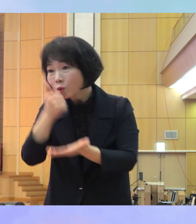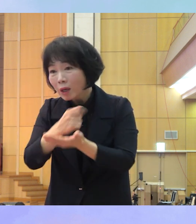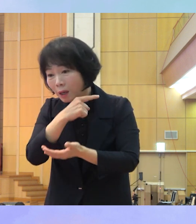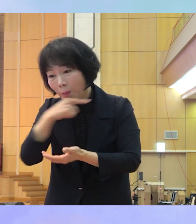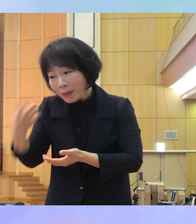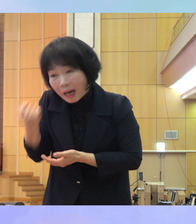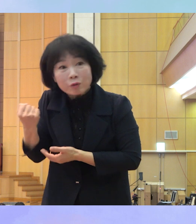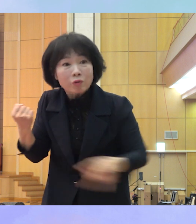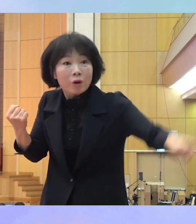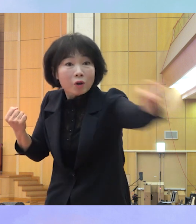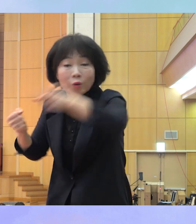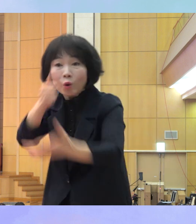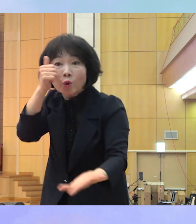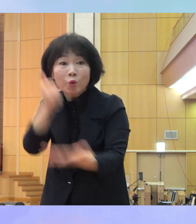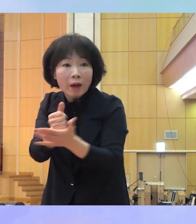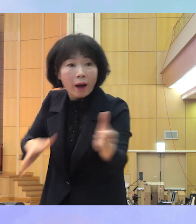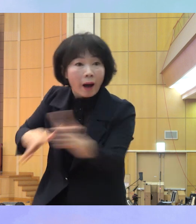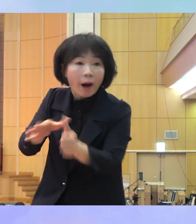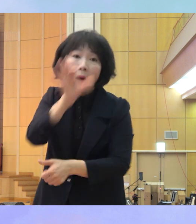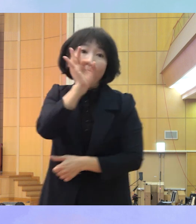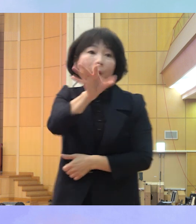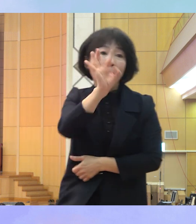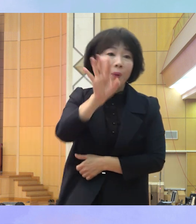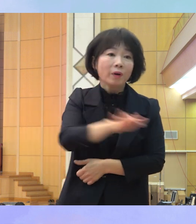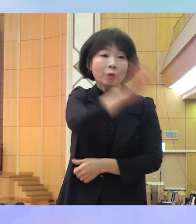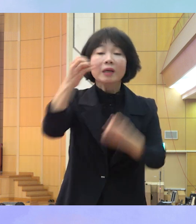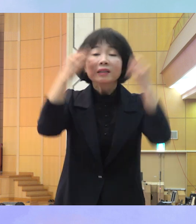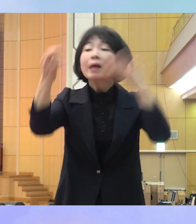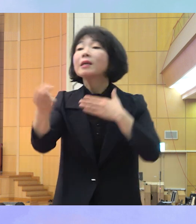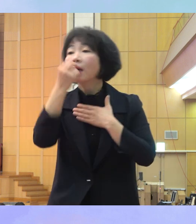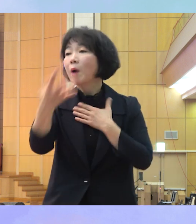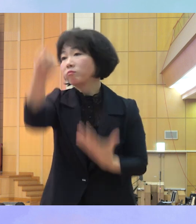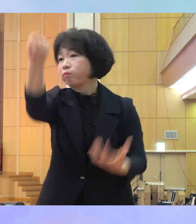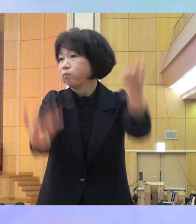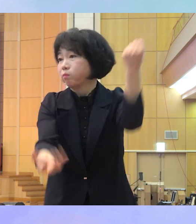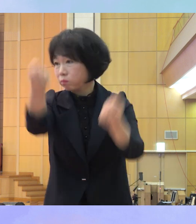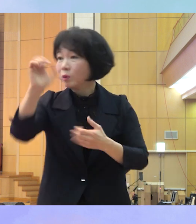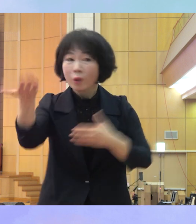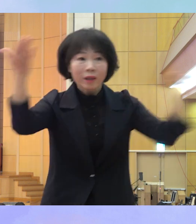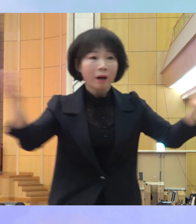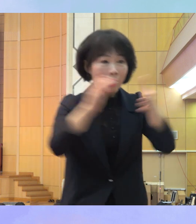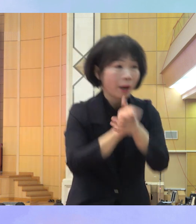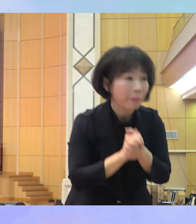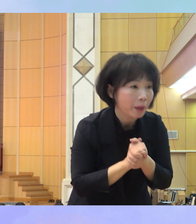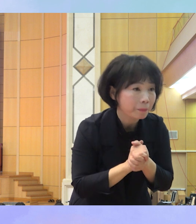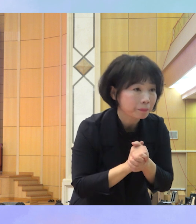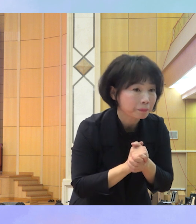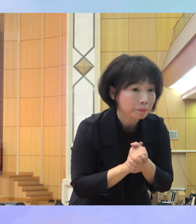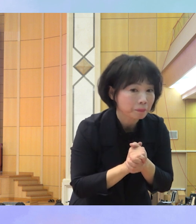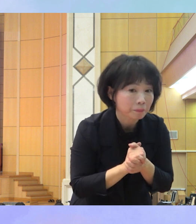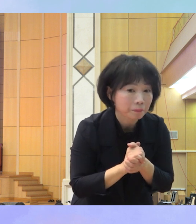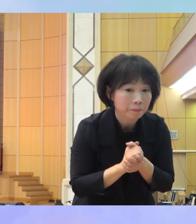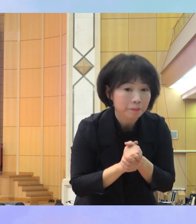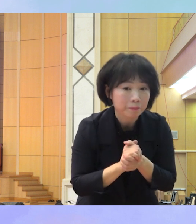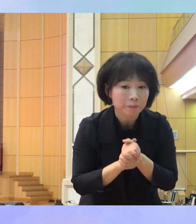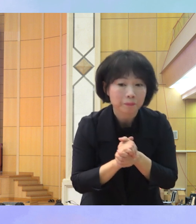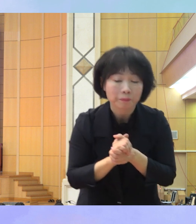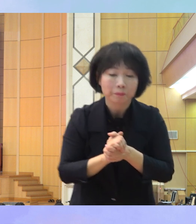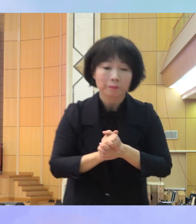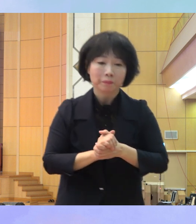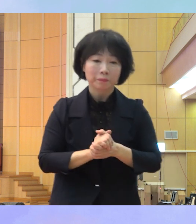사망이 우리에게 침입하지 못하고 우리는 새 생명을 얻는 것입니다. 이게 바로 유월절